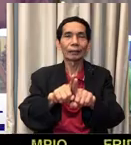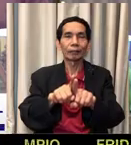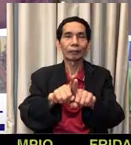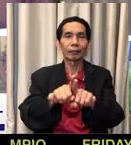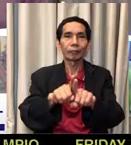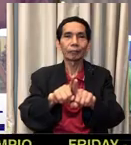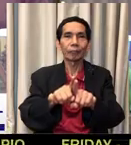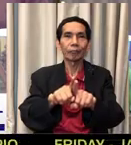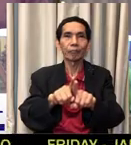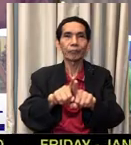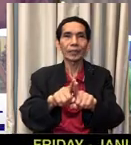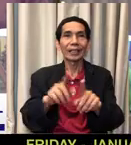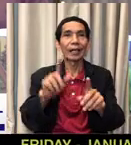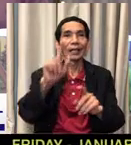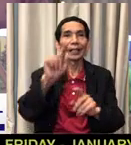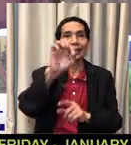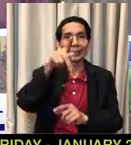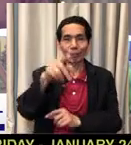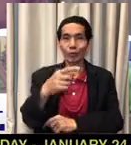Eh, tip ko lang yun.